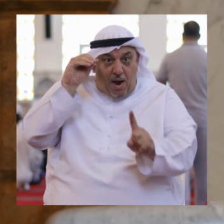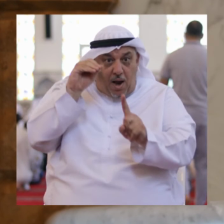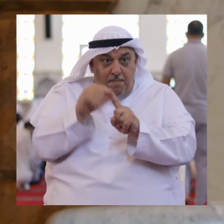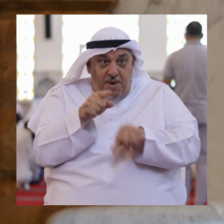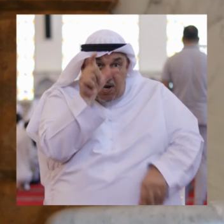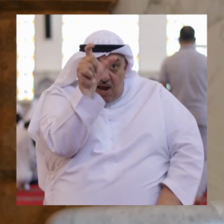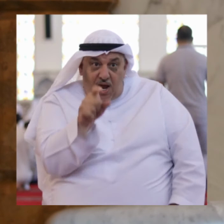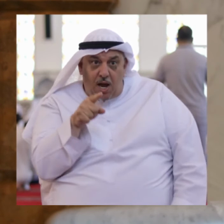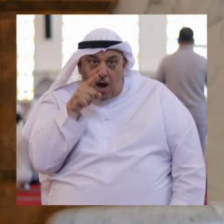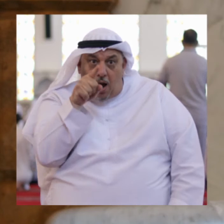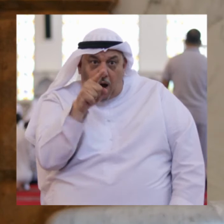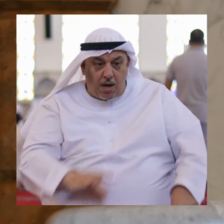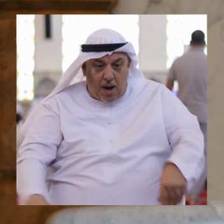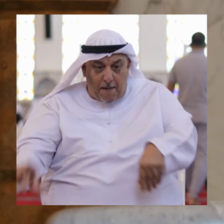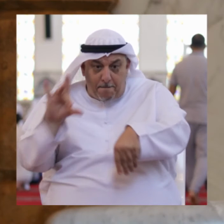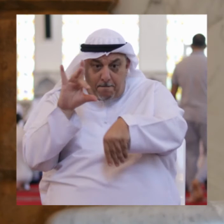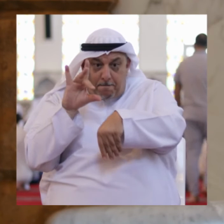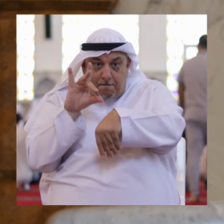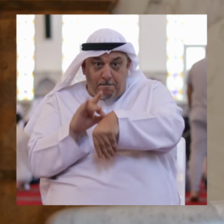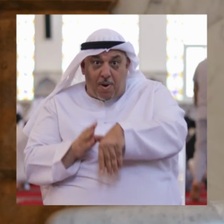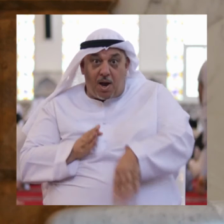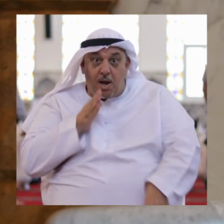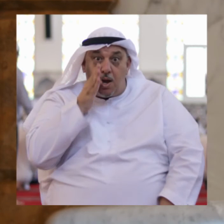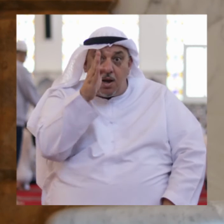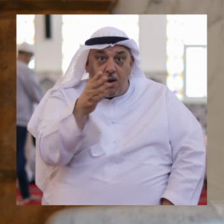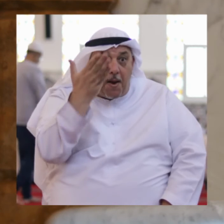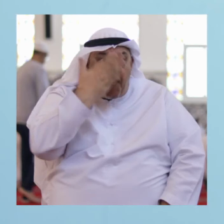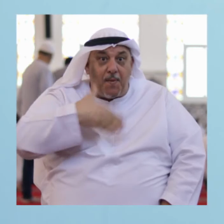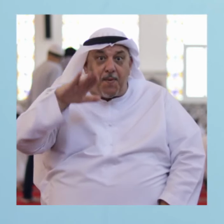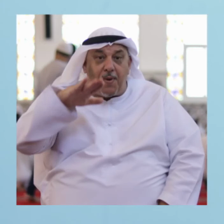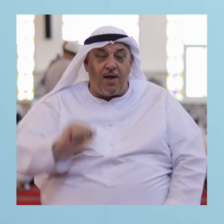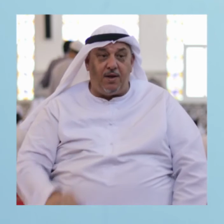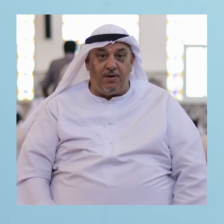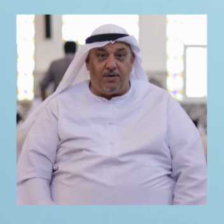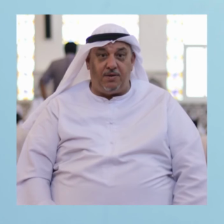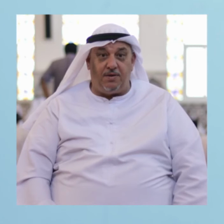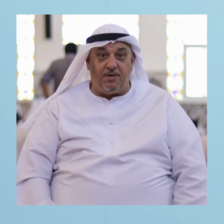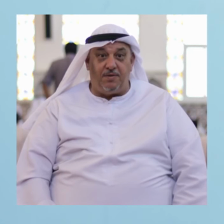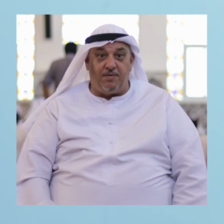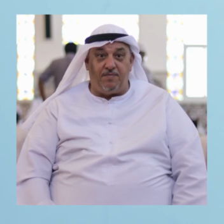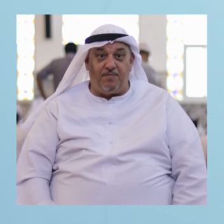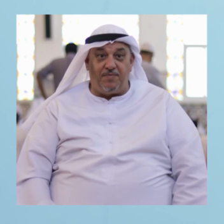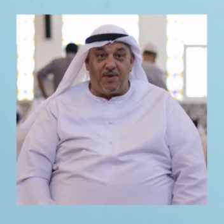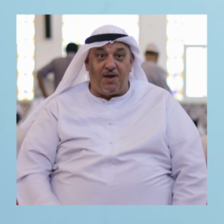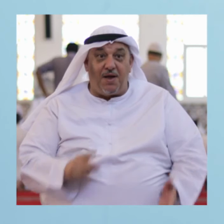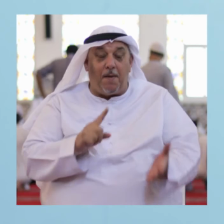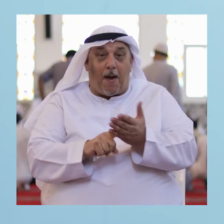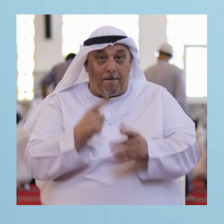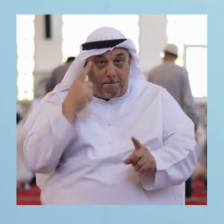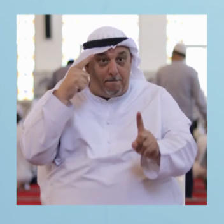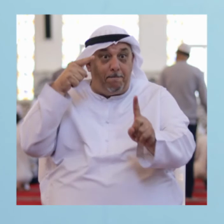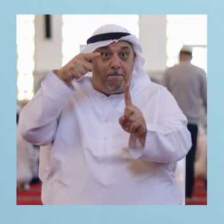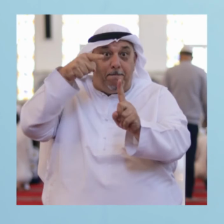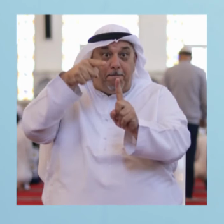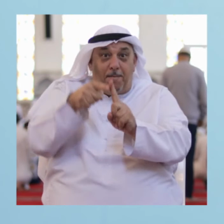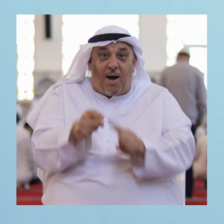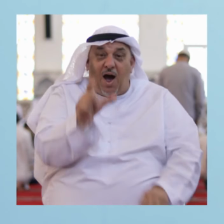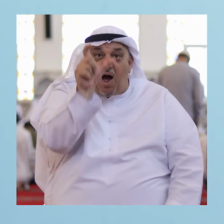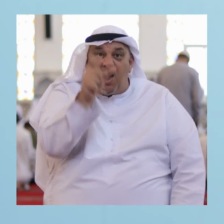فلانا مرض فلم تعد اما علمت انك